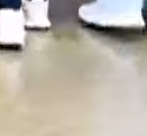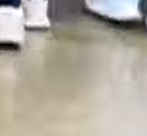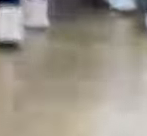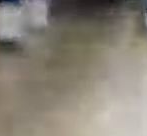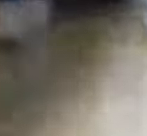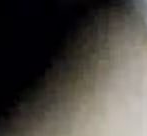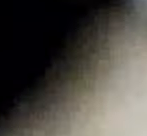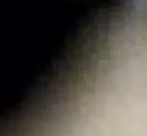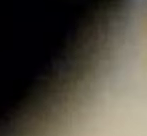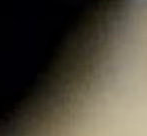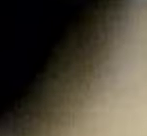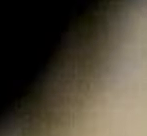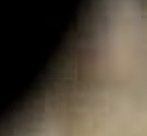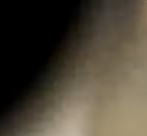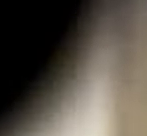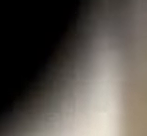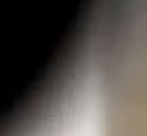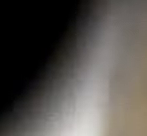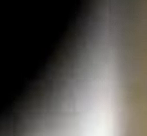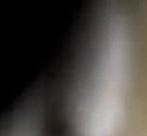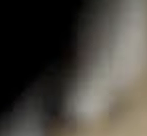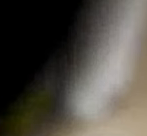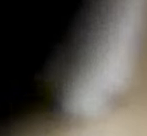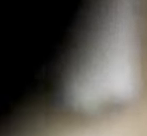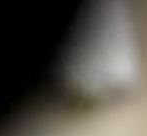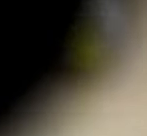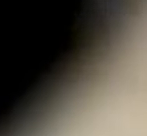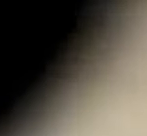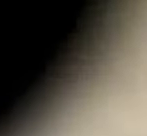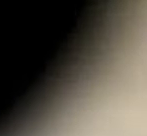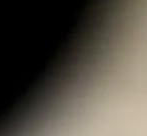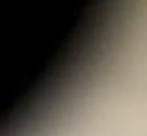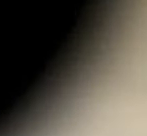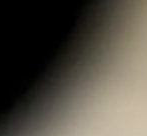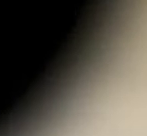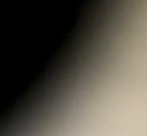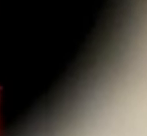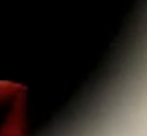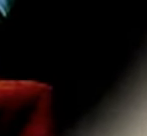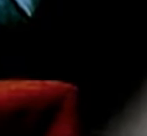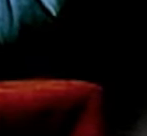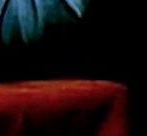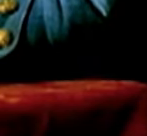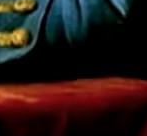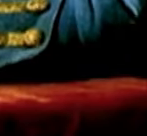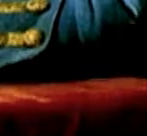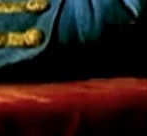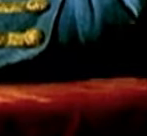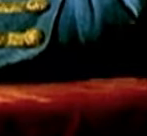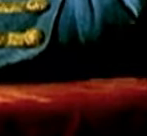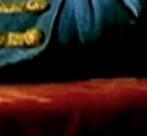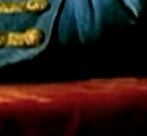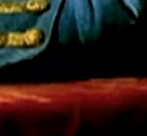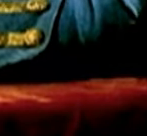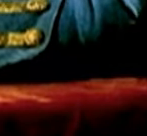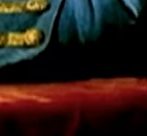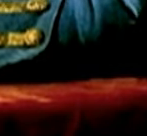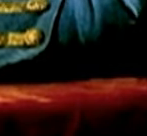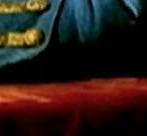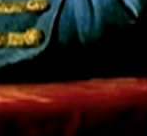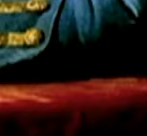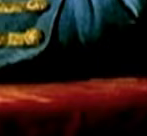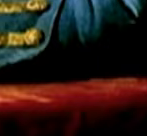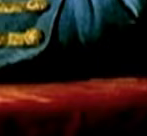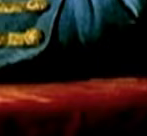kay Benjamin Franklin, isang Amerikanong nuknukan sa karunungan. Reading makes a full man, and